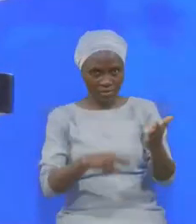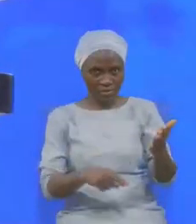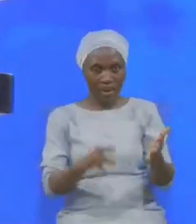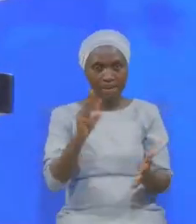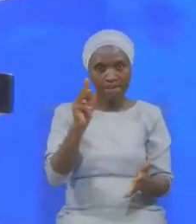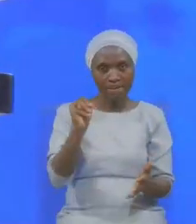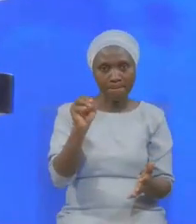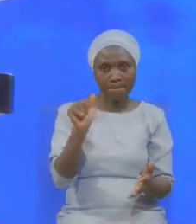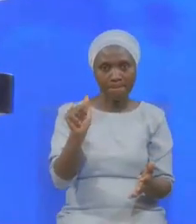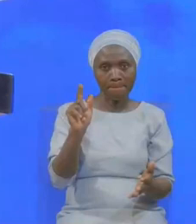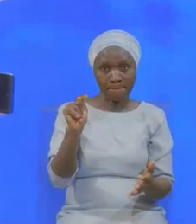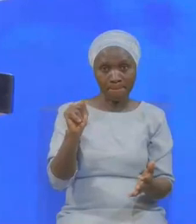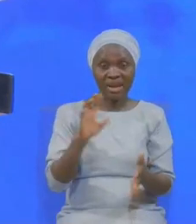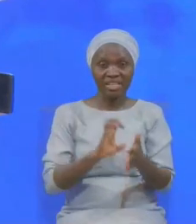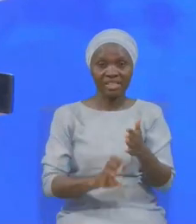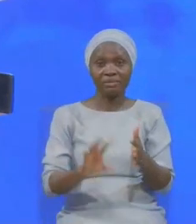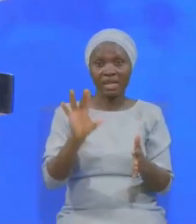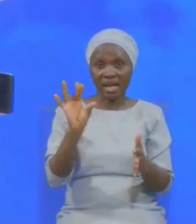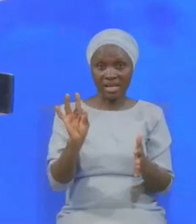Matthieu 8.